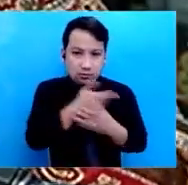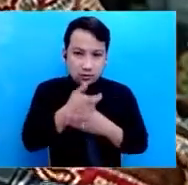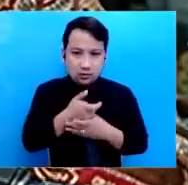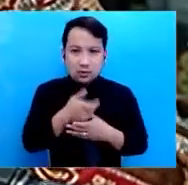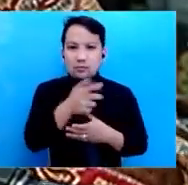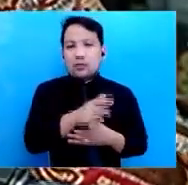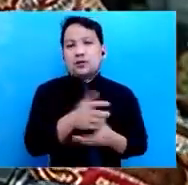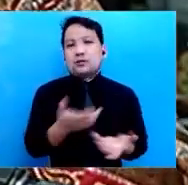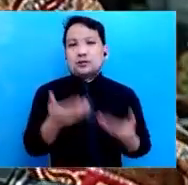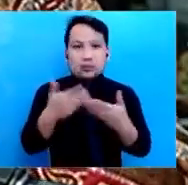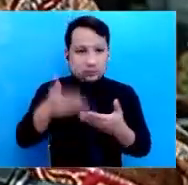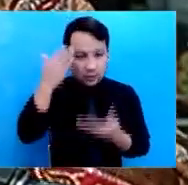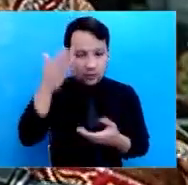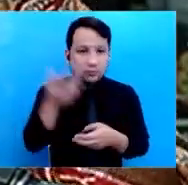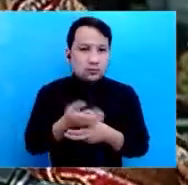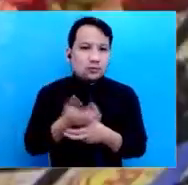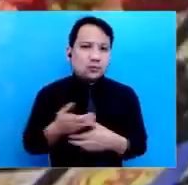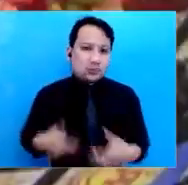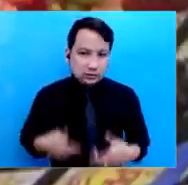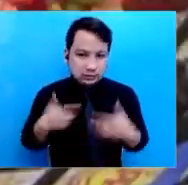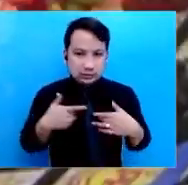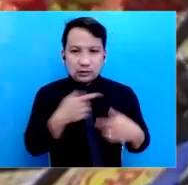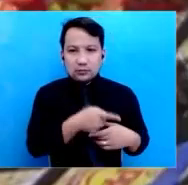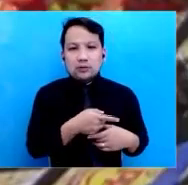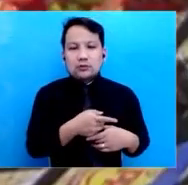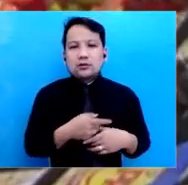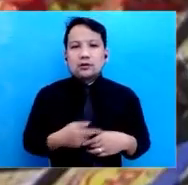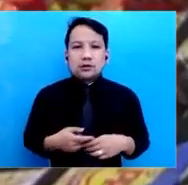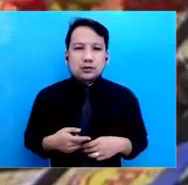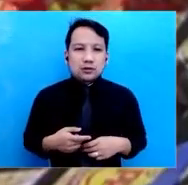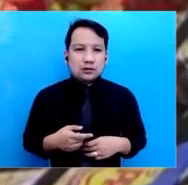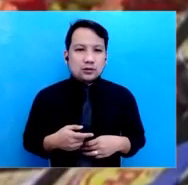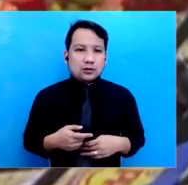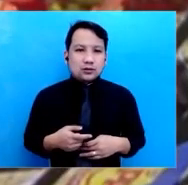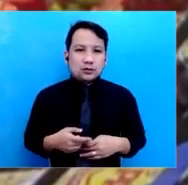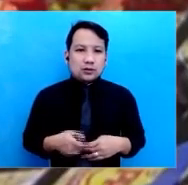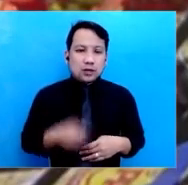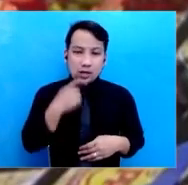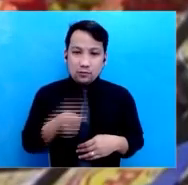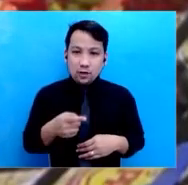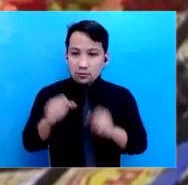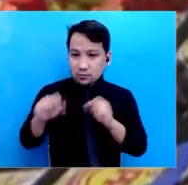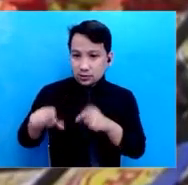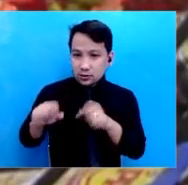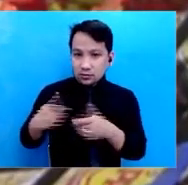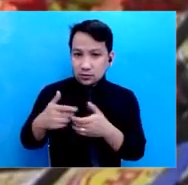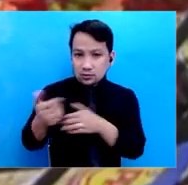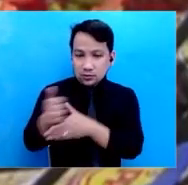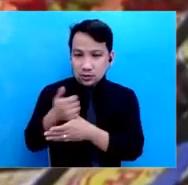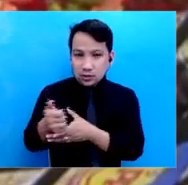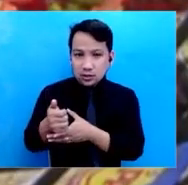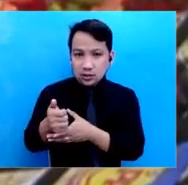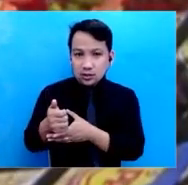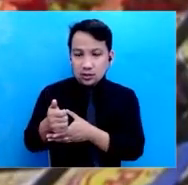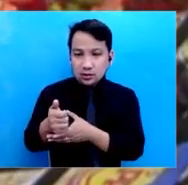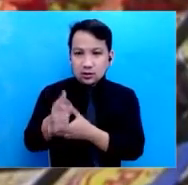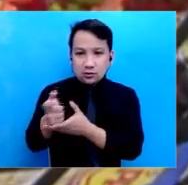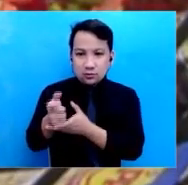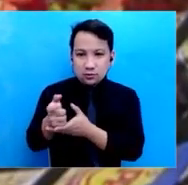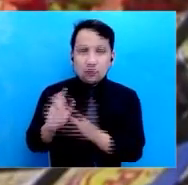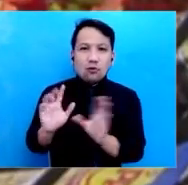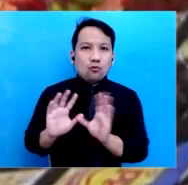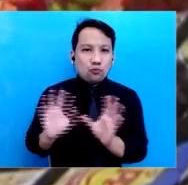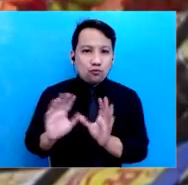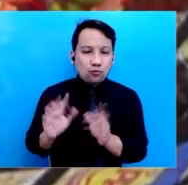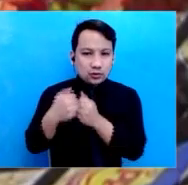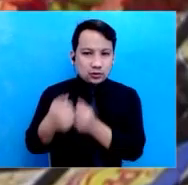di mahirap na buhay ng tao yun. Mensahe ng tindero sa mga malalagay sa alangan ng sitwasyon tulad ng hold up, huwag nang